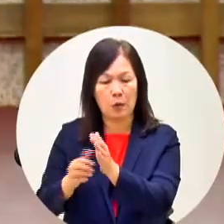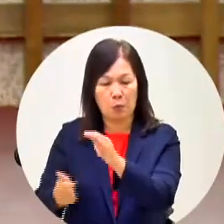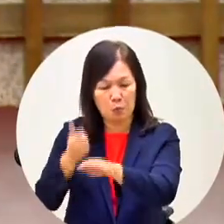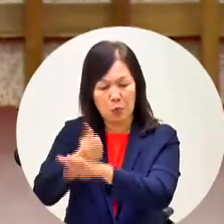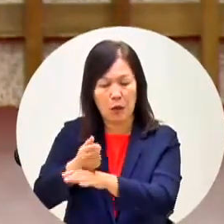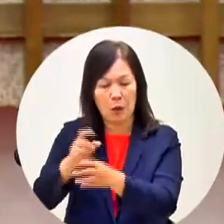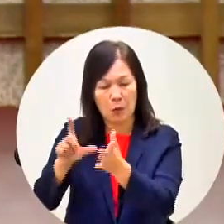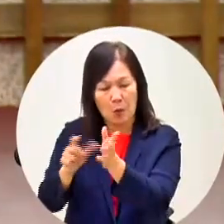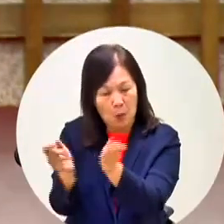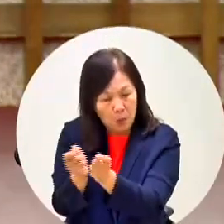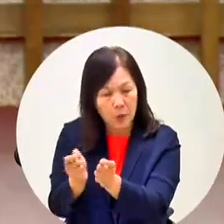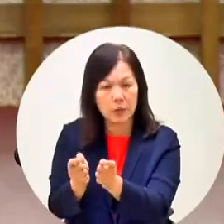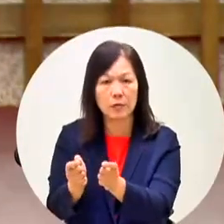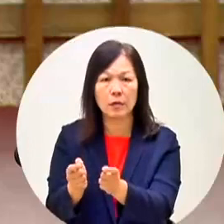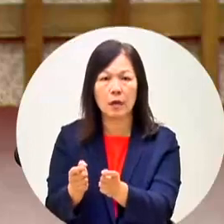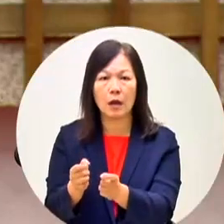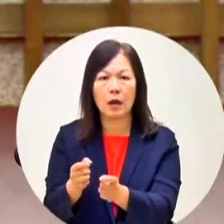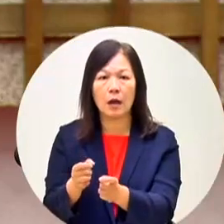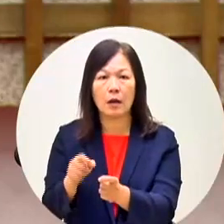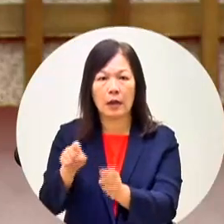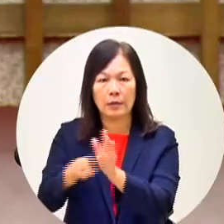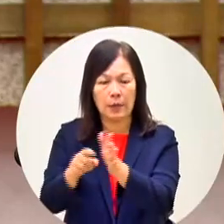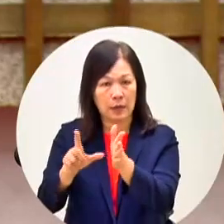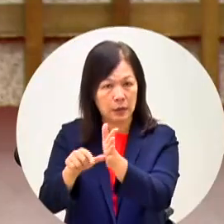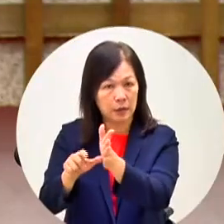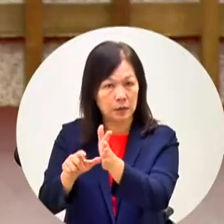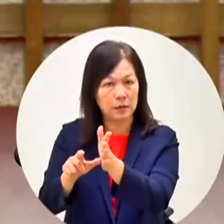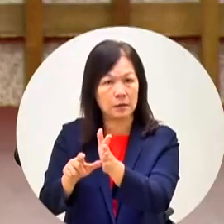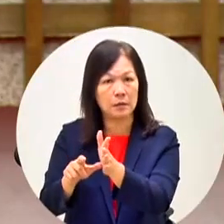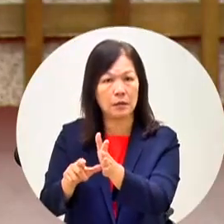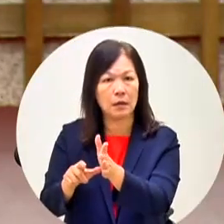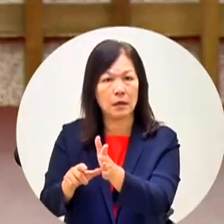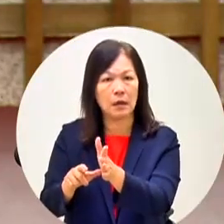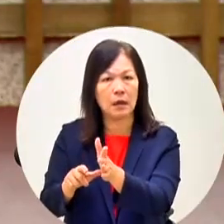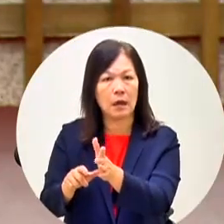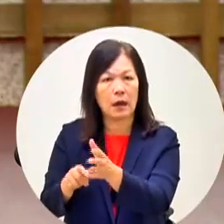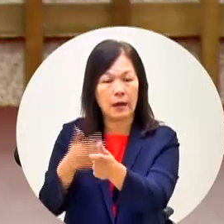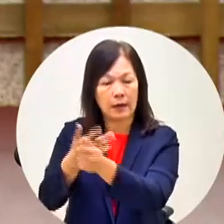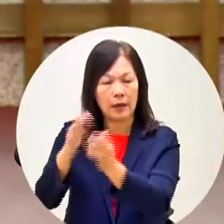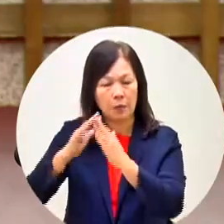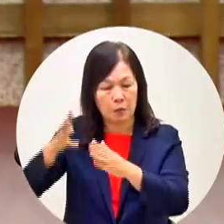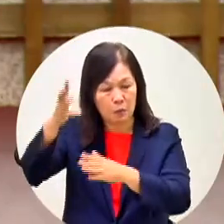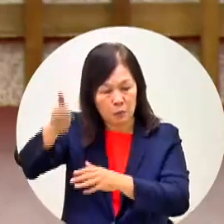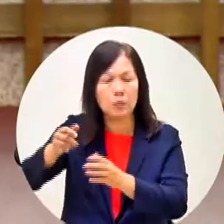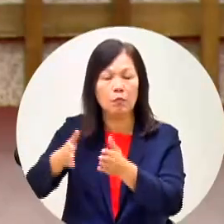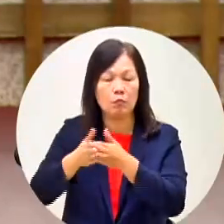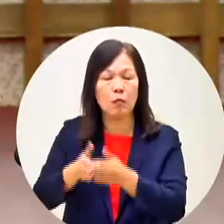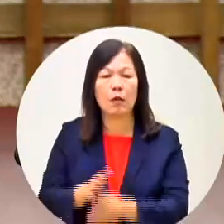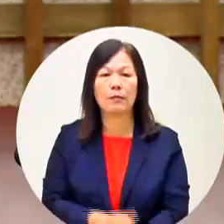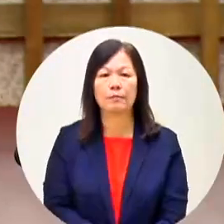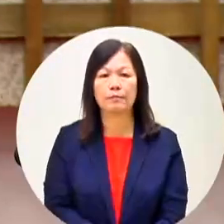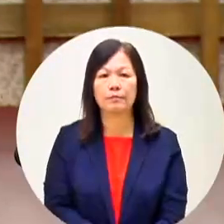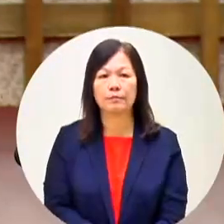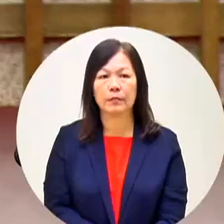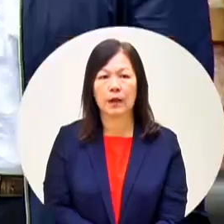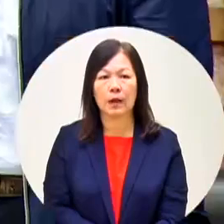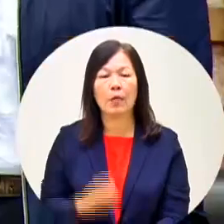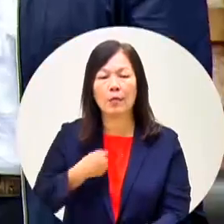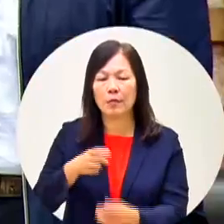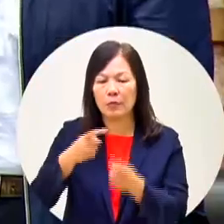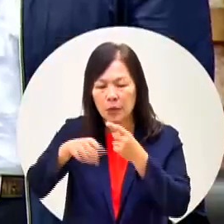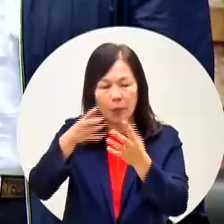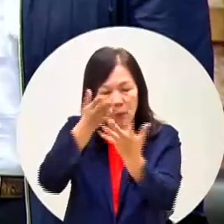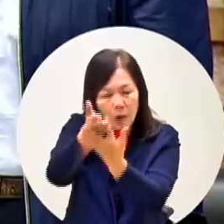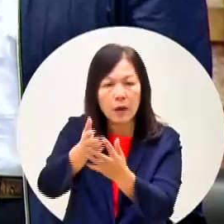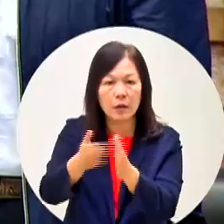把这个时间哦，要给予市长。那在这部分来讲， 议员我打岔。那在定级大会之前，我们就先送出